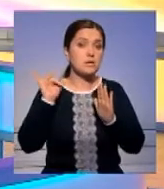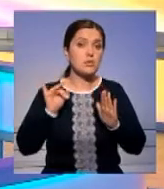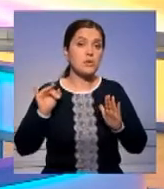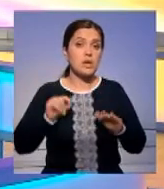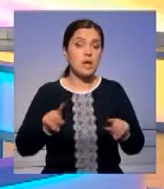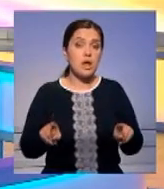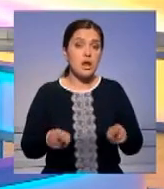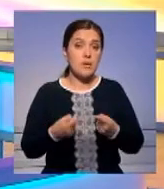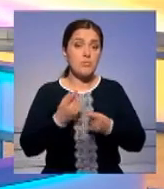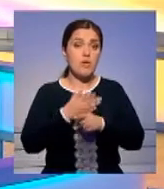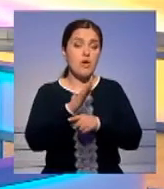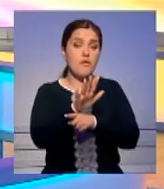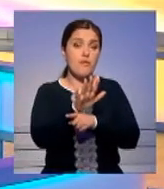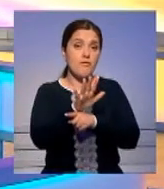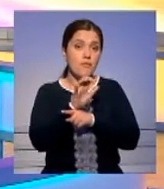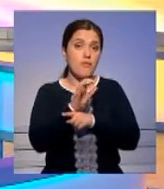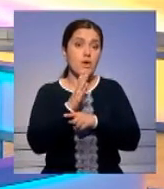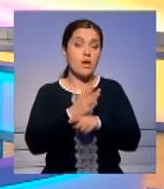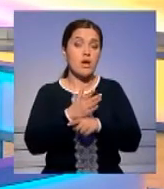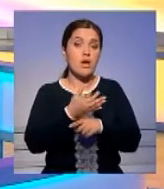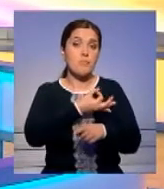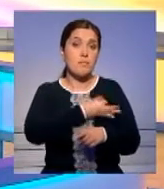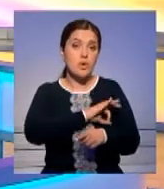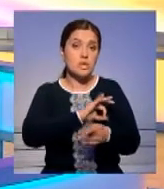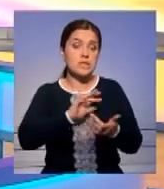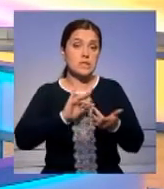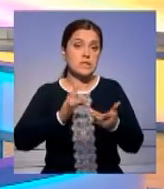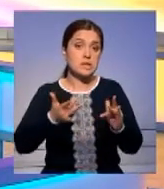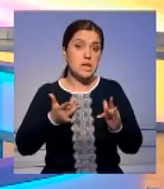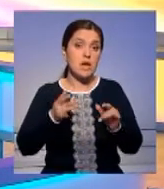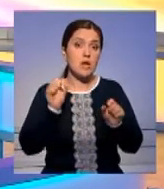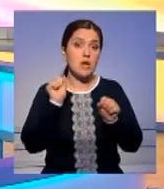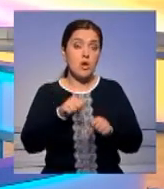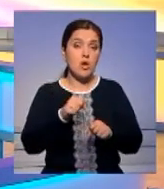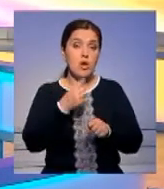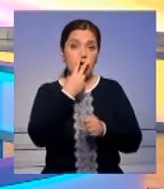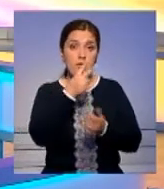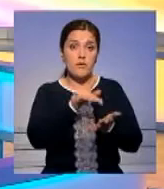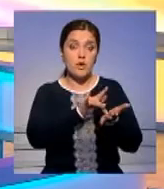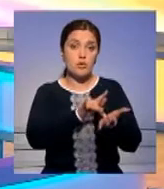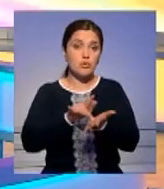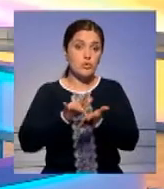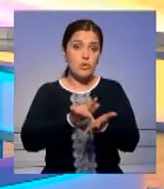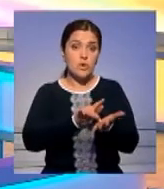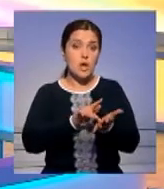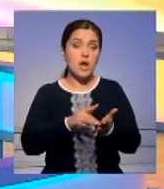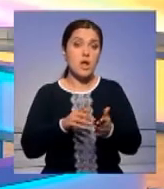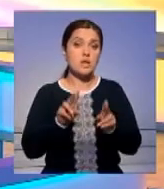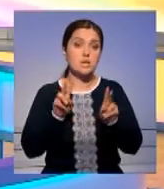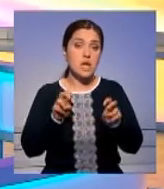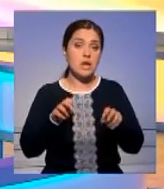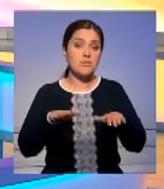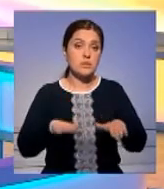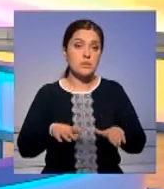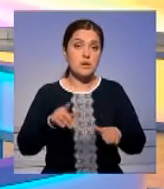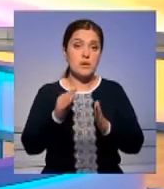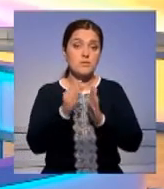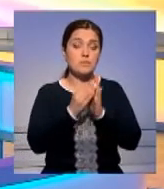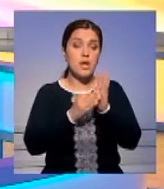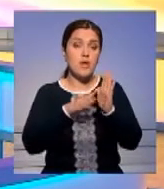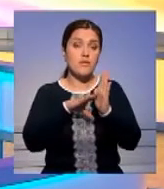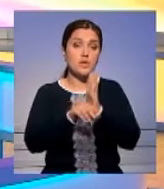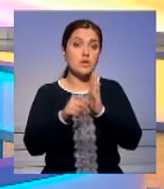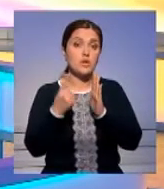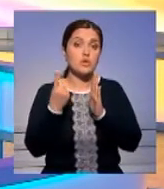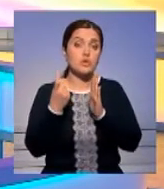Помимо информации и фотографии, пользователи сети могут совершить и виртуальный тур по знаковым местам. Пока в список вошли только 100